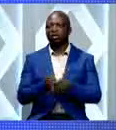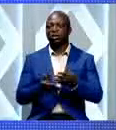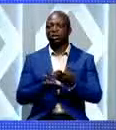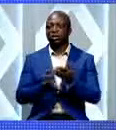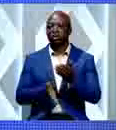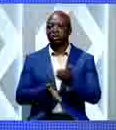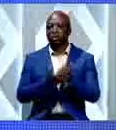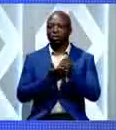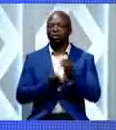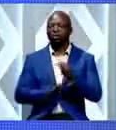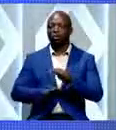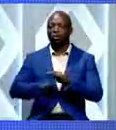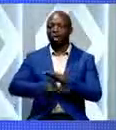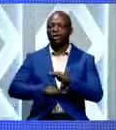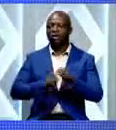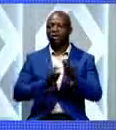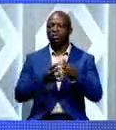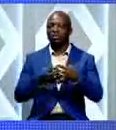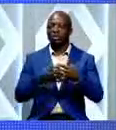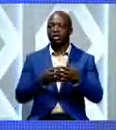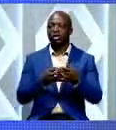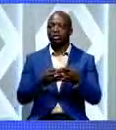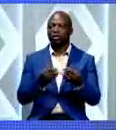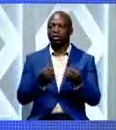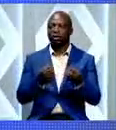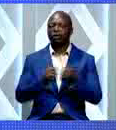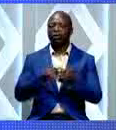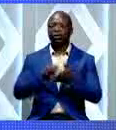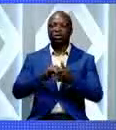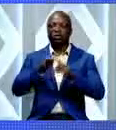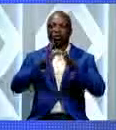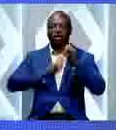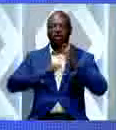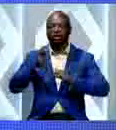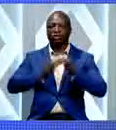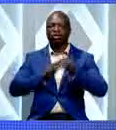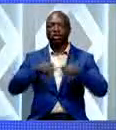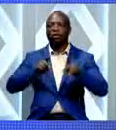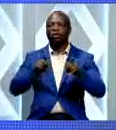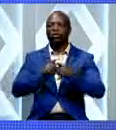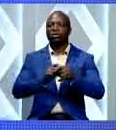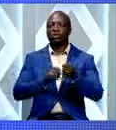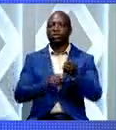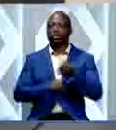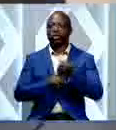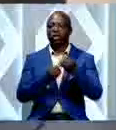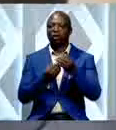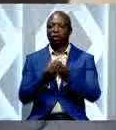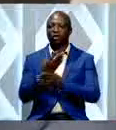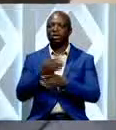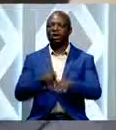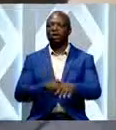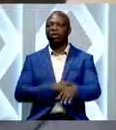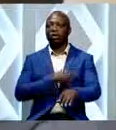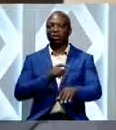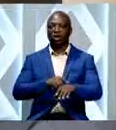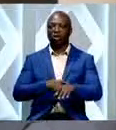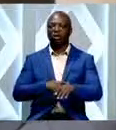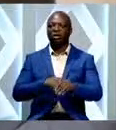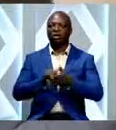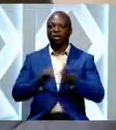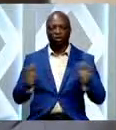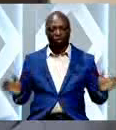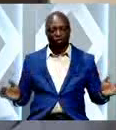sont adossées à un backbone d'infrastructures qui permet de soutenir la croissance à long terme. La mobilisation de fonds